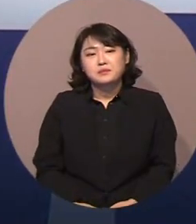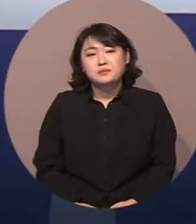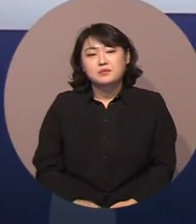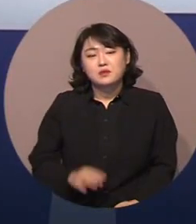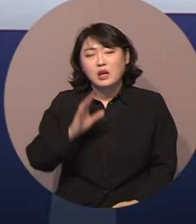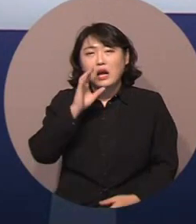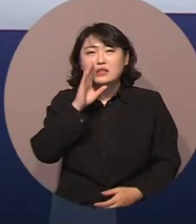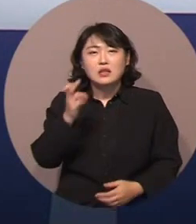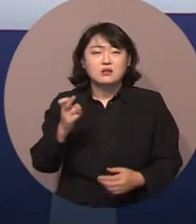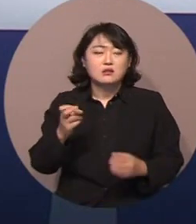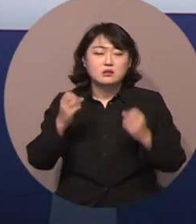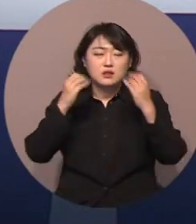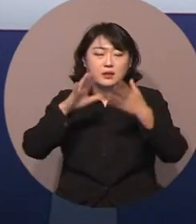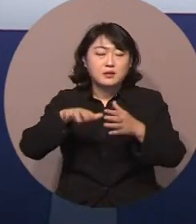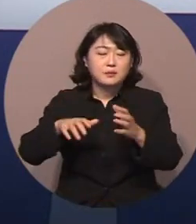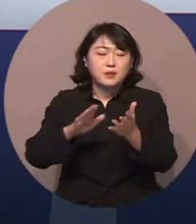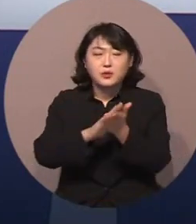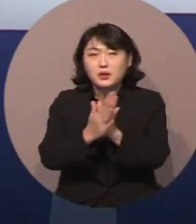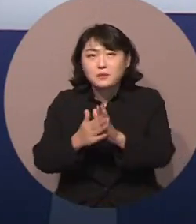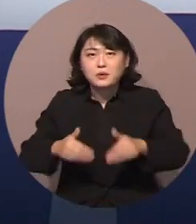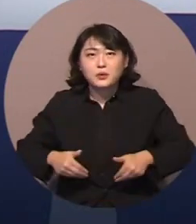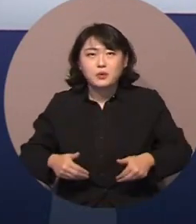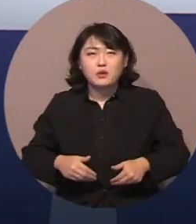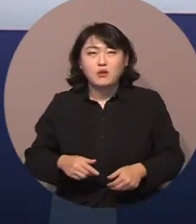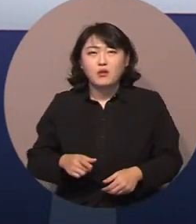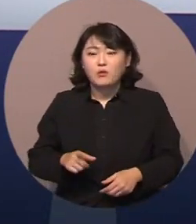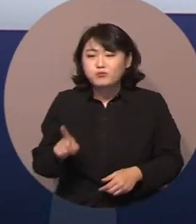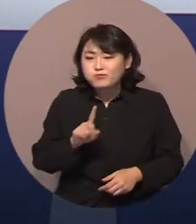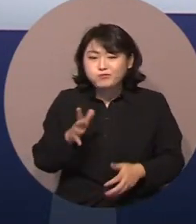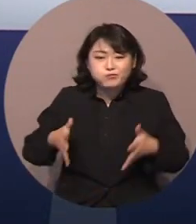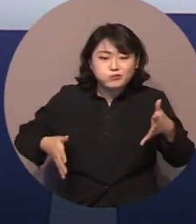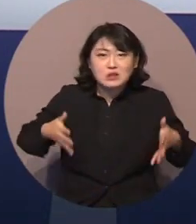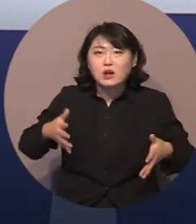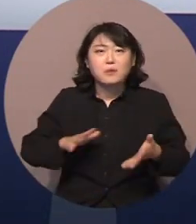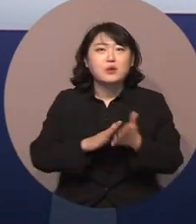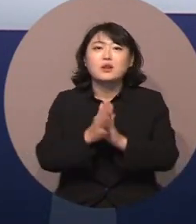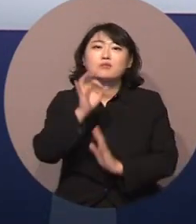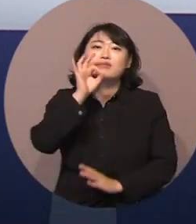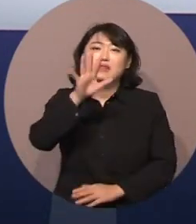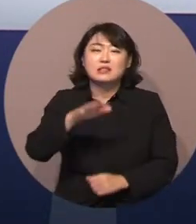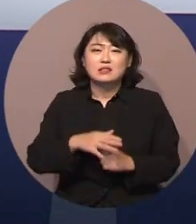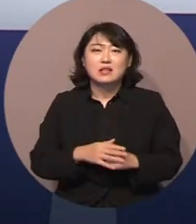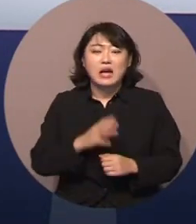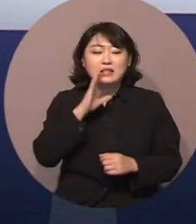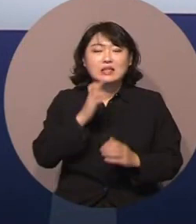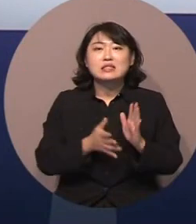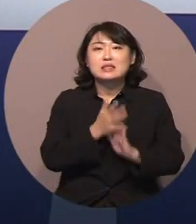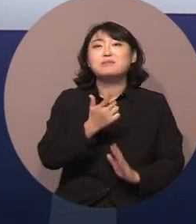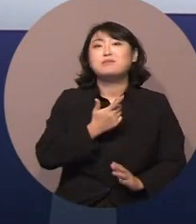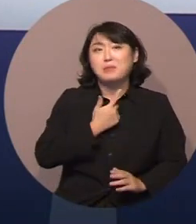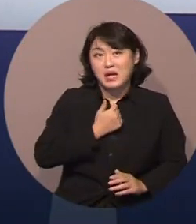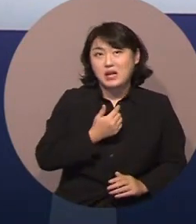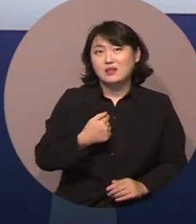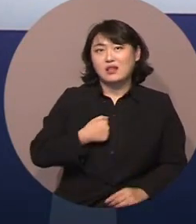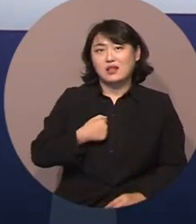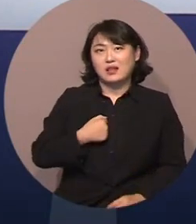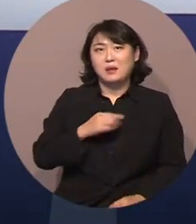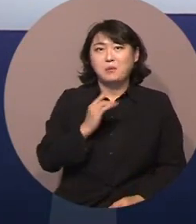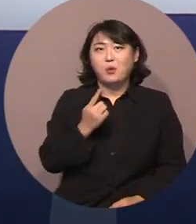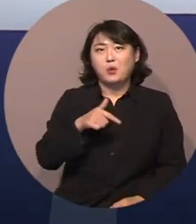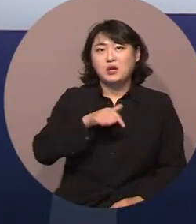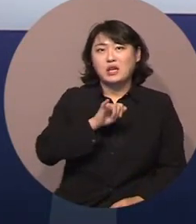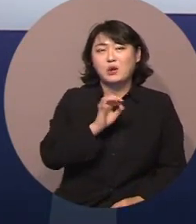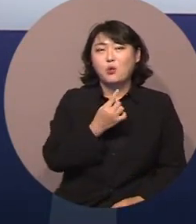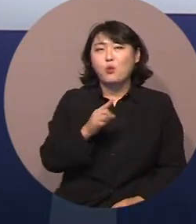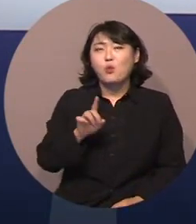필요합니다 하지만 아무것도 모르는 사람은 변화를 이끌어낼 수 없습니다 아산시와 함께 호흡했던 저 복기왕이